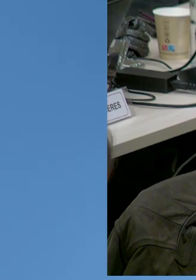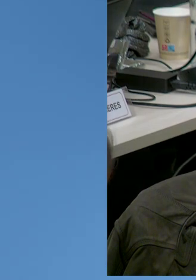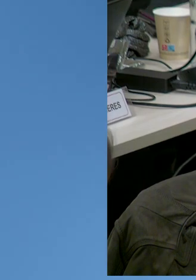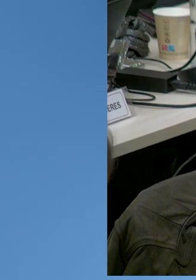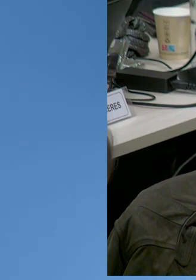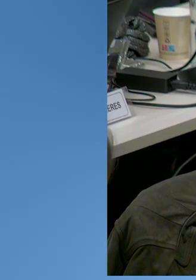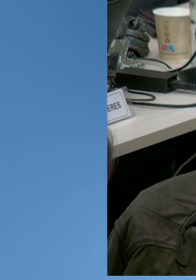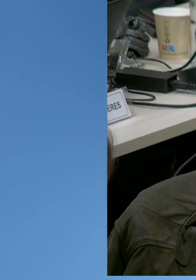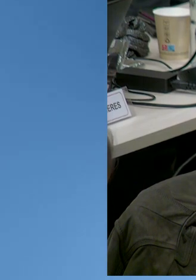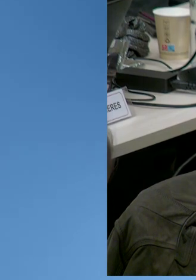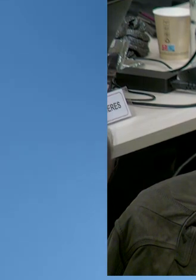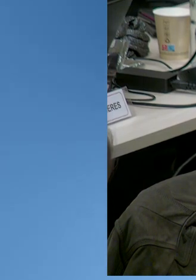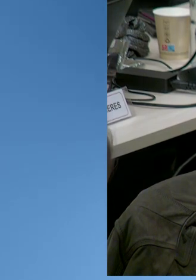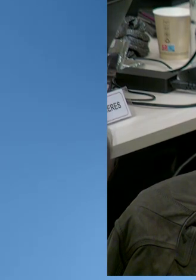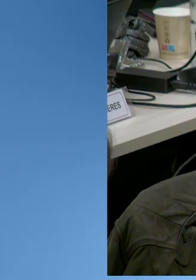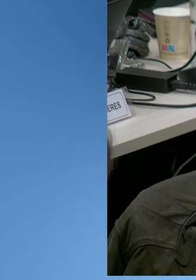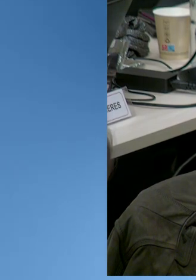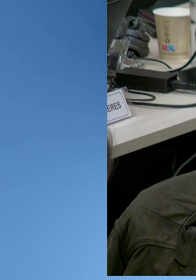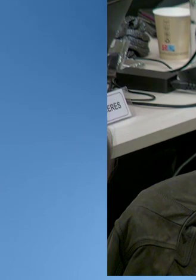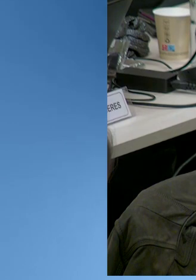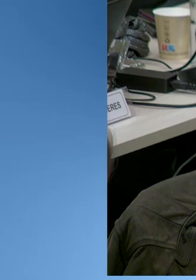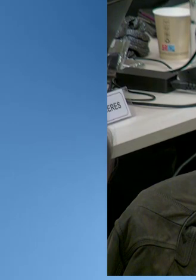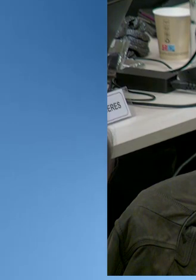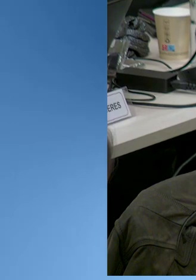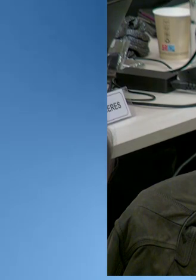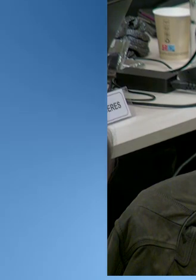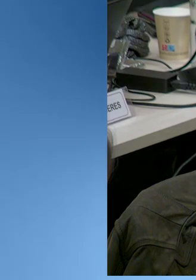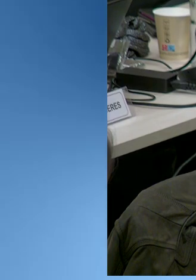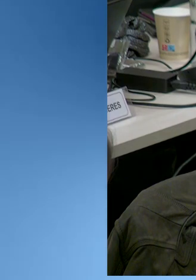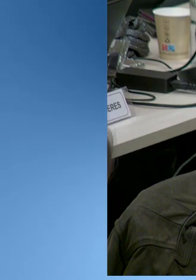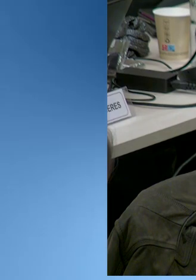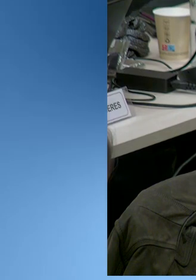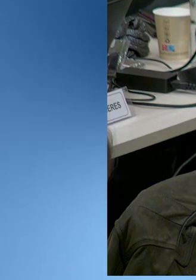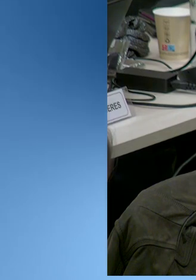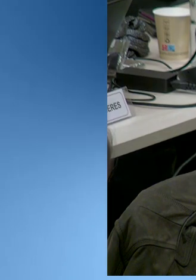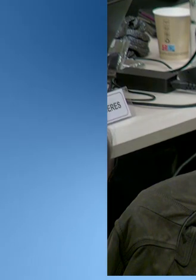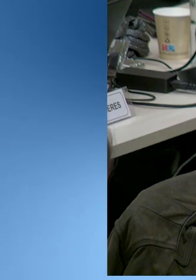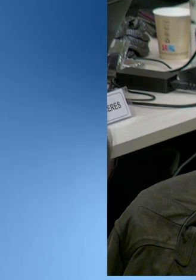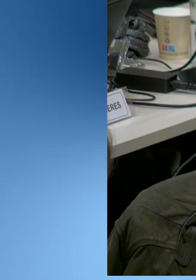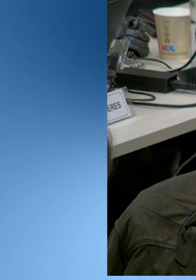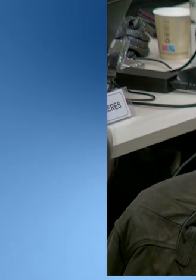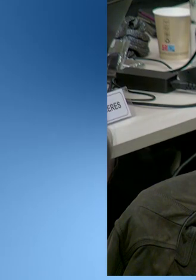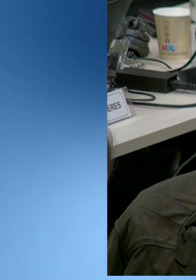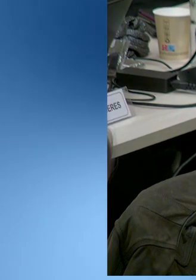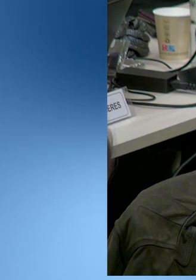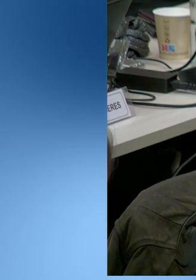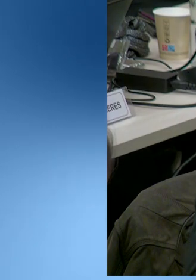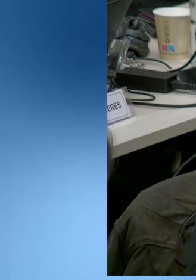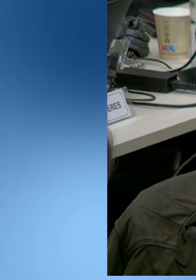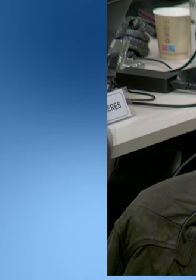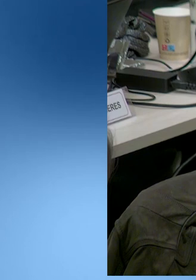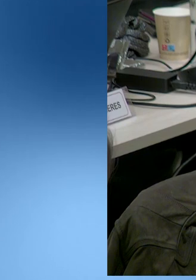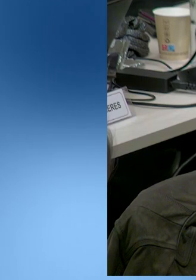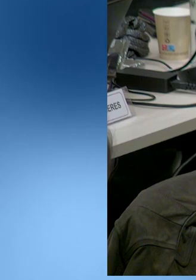décision lorsque l'institution municipale est gouverné par une majorité dont vous connaissez parfaitement bien les contours ce que je peux dire maintenant